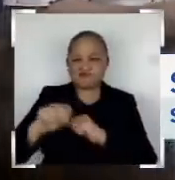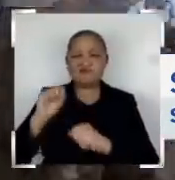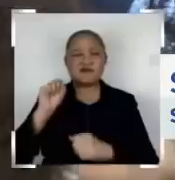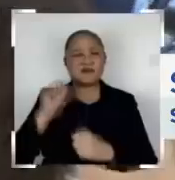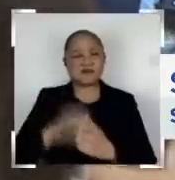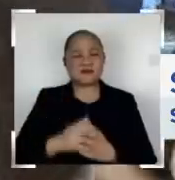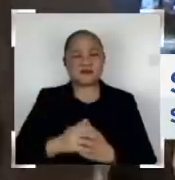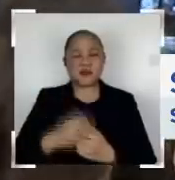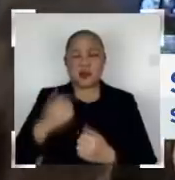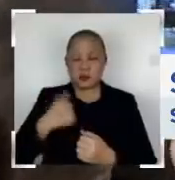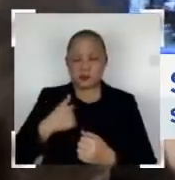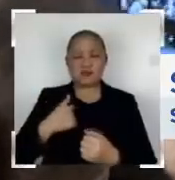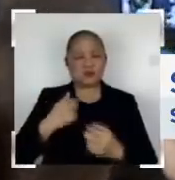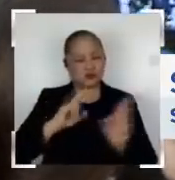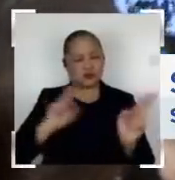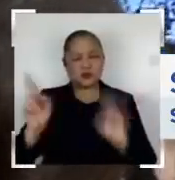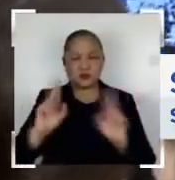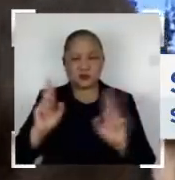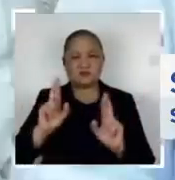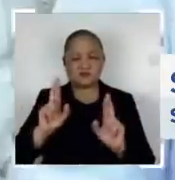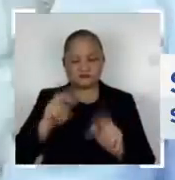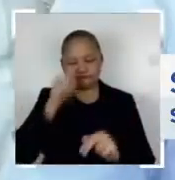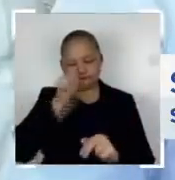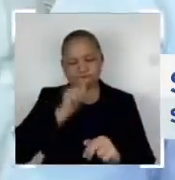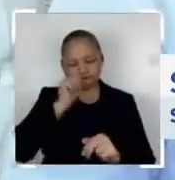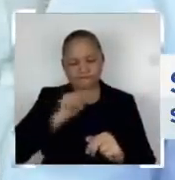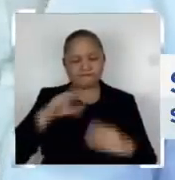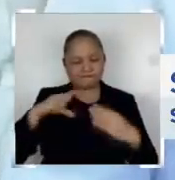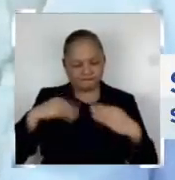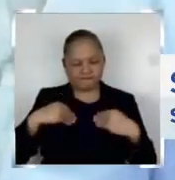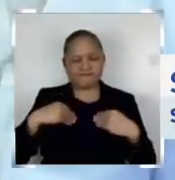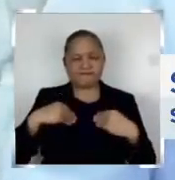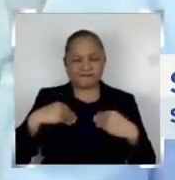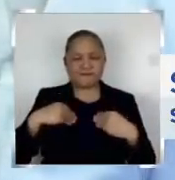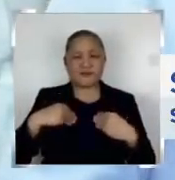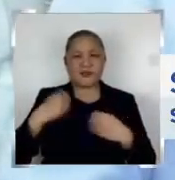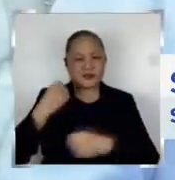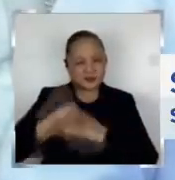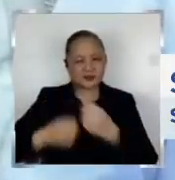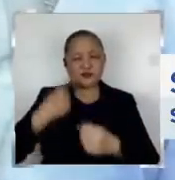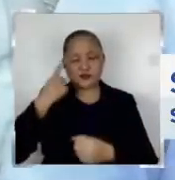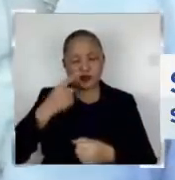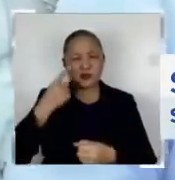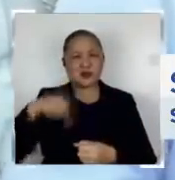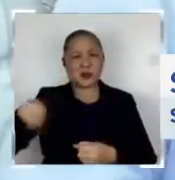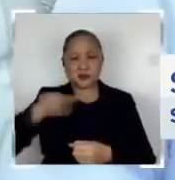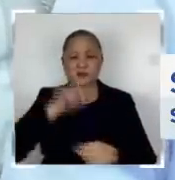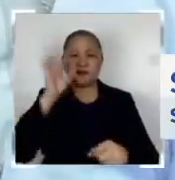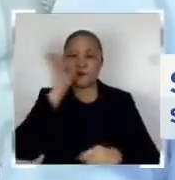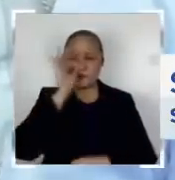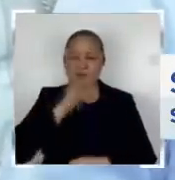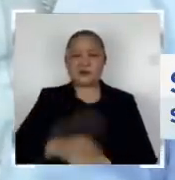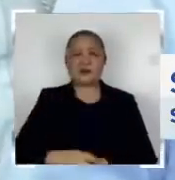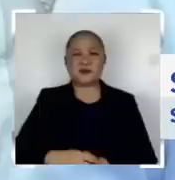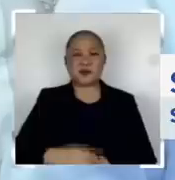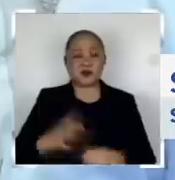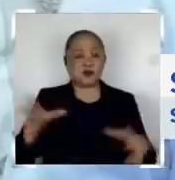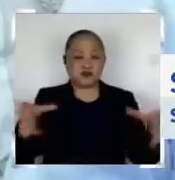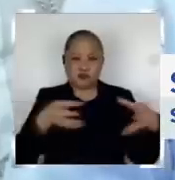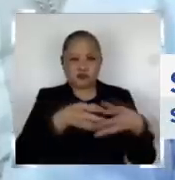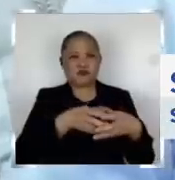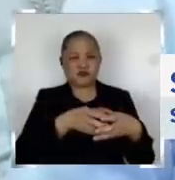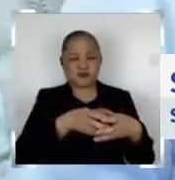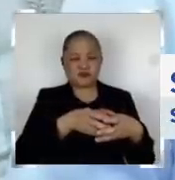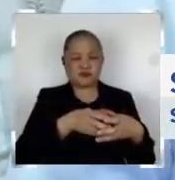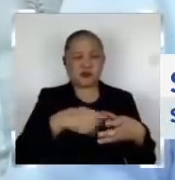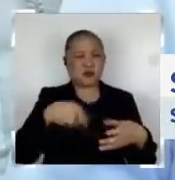handang magsakripisyo po para lang po sa ating mga kababayan to unify the